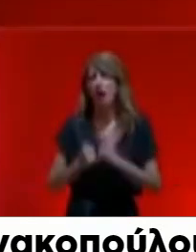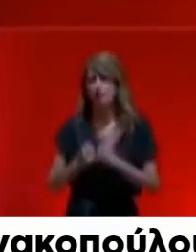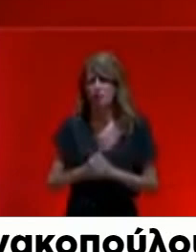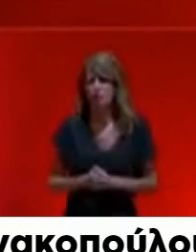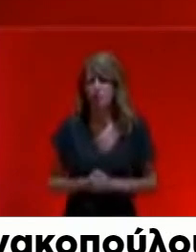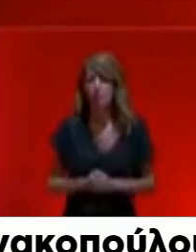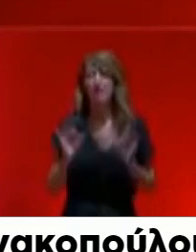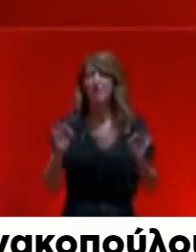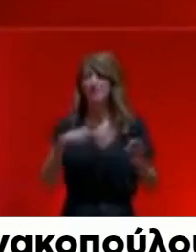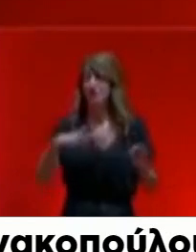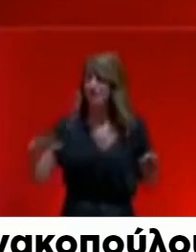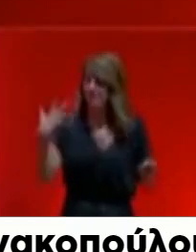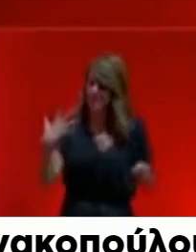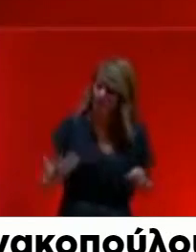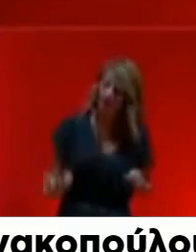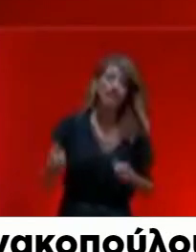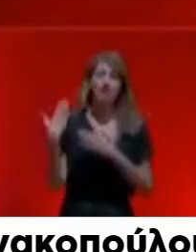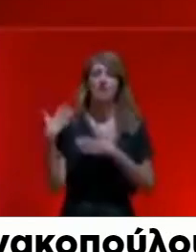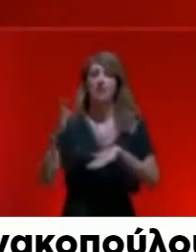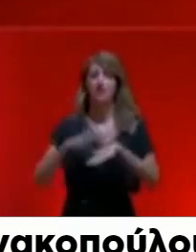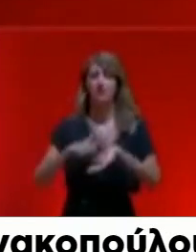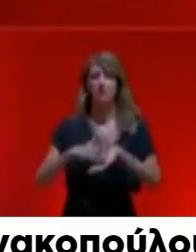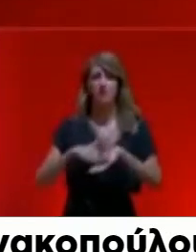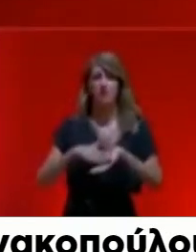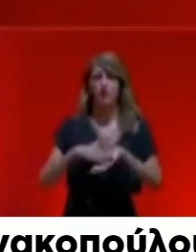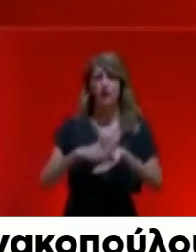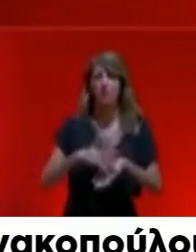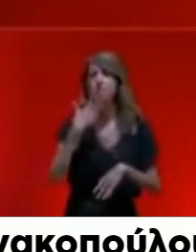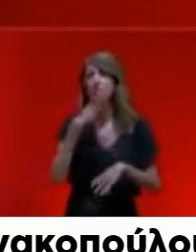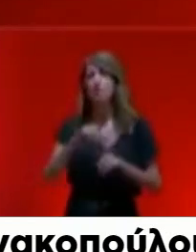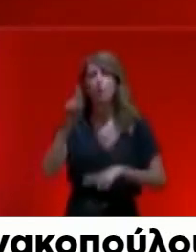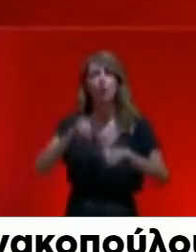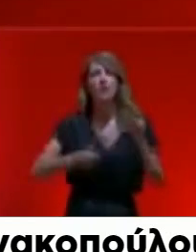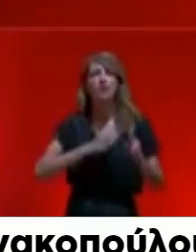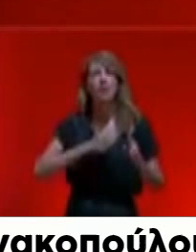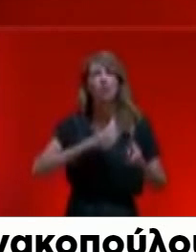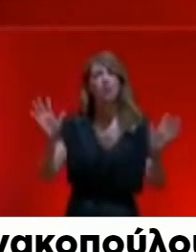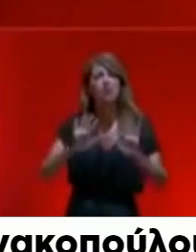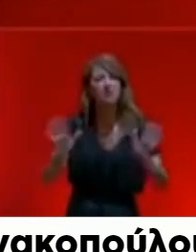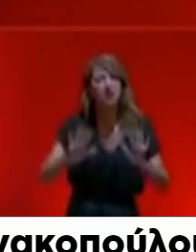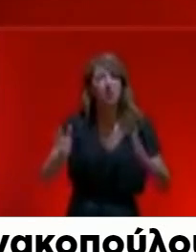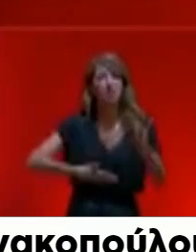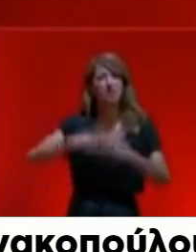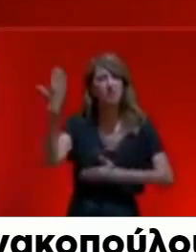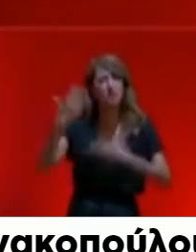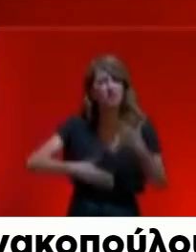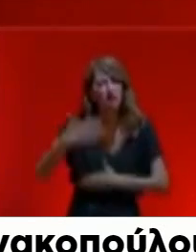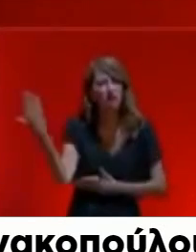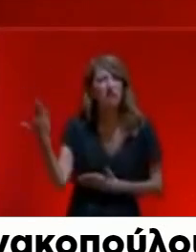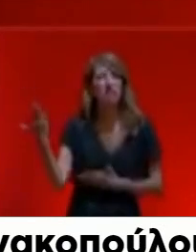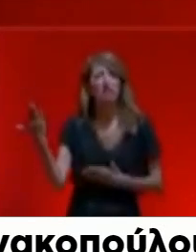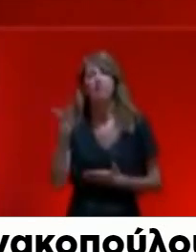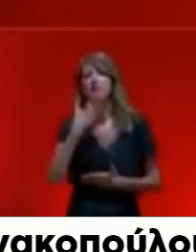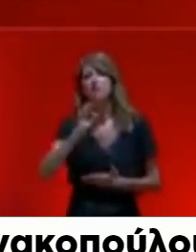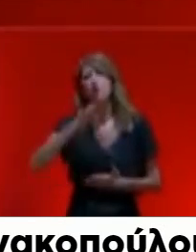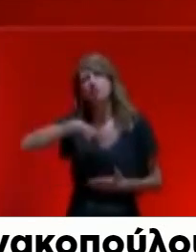και υπευθυνότητα. Εμείς καλούμε τον κόσμο, καλούμε το δημοκρατικό προοδευτικό κόσμο, τα μέλη, τους φίλους του ΣΥΡΙΖΑ,